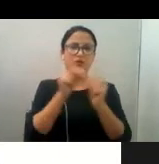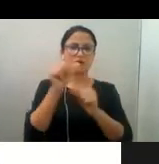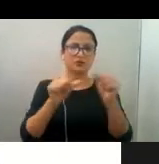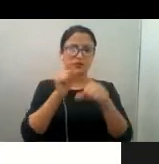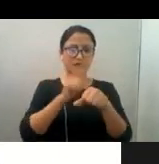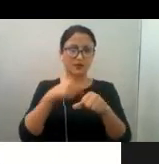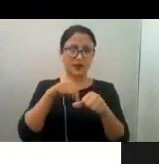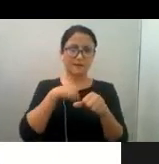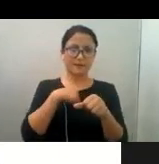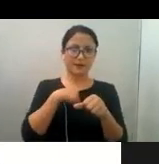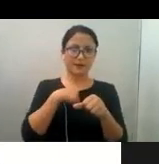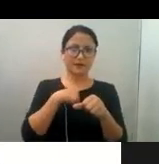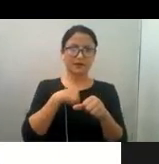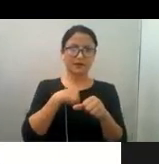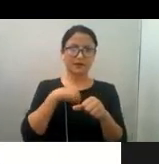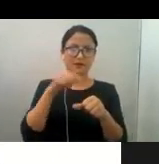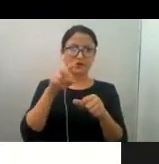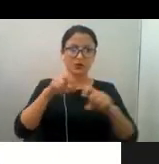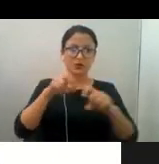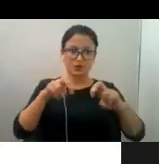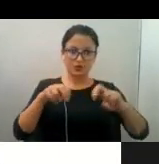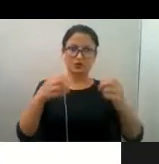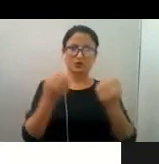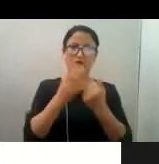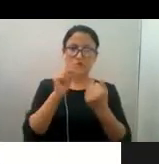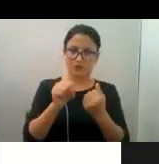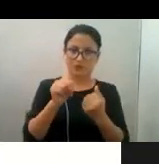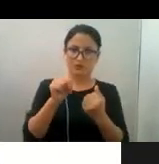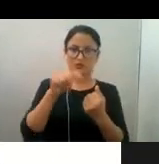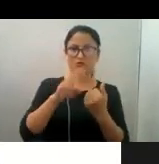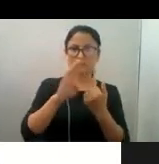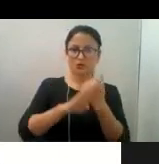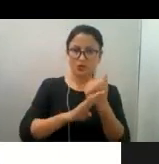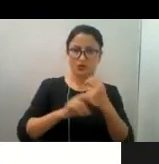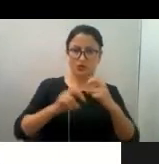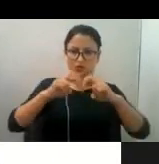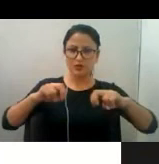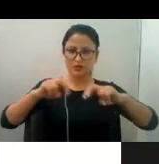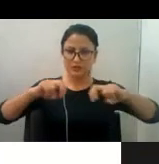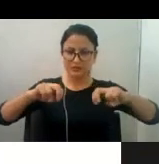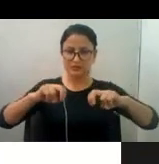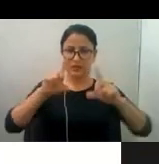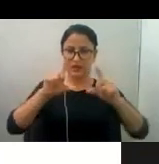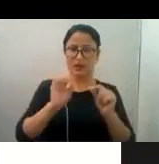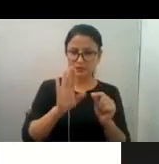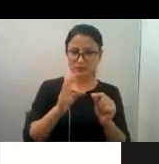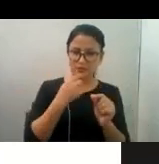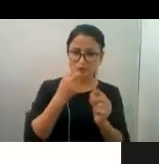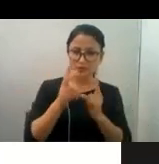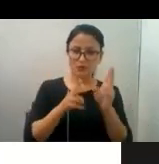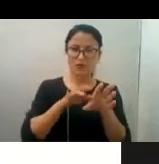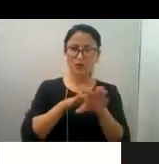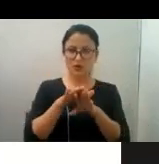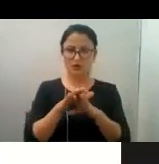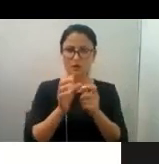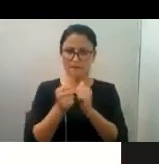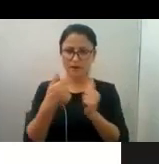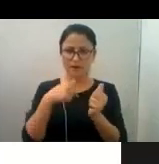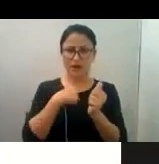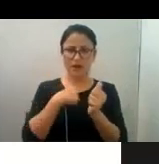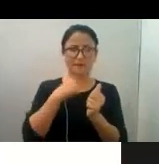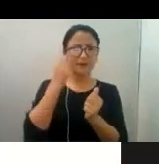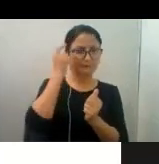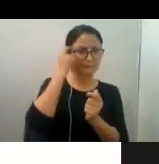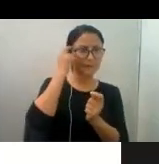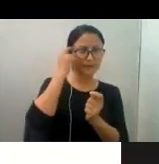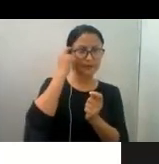बेला चाहिँ हामीले यो यस्तो रिसर्च गर्नुपर्छ यस्तो यस्तो खाले रिसर्च अहिले आवश्यकता छ भन्ने कुराहरूको भर्खर हामीले